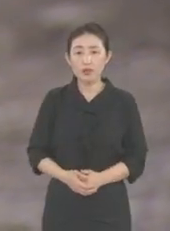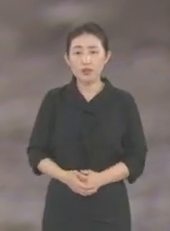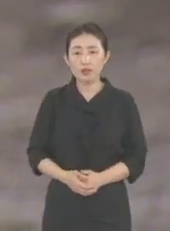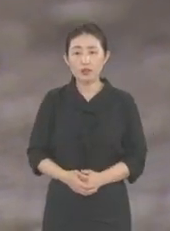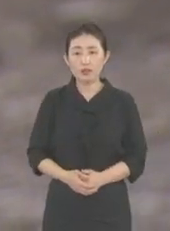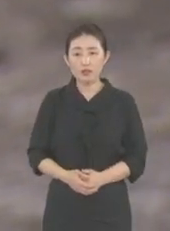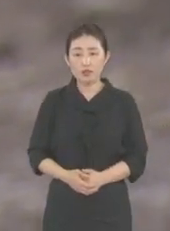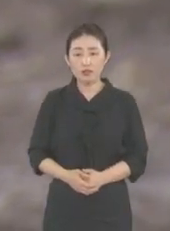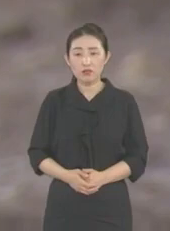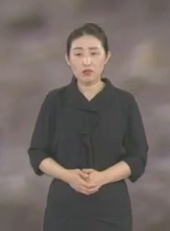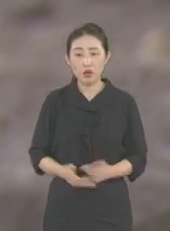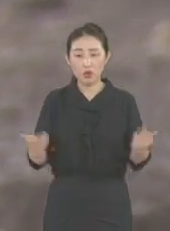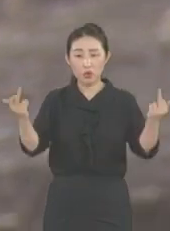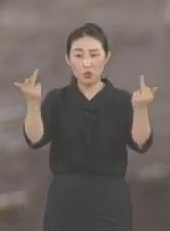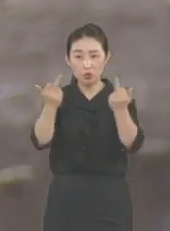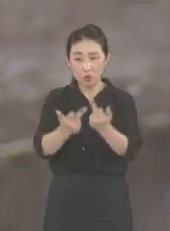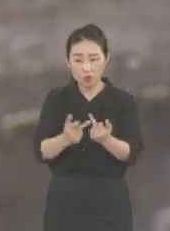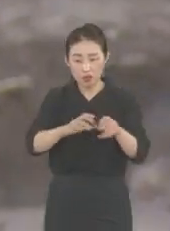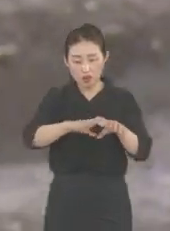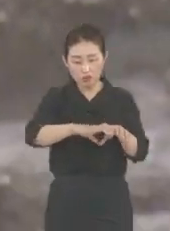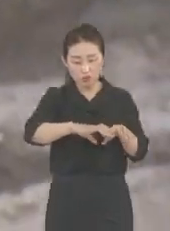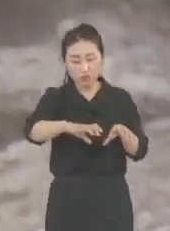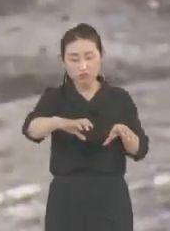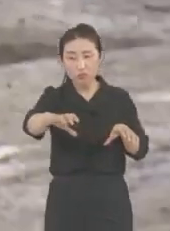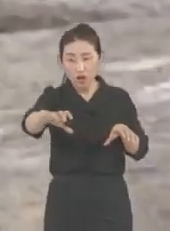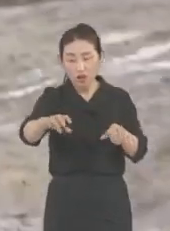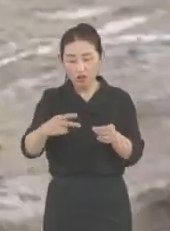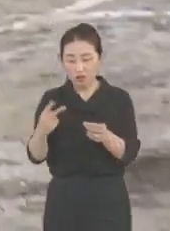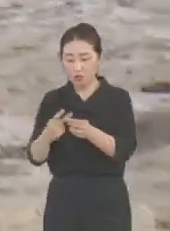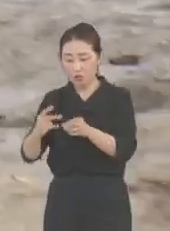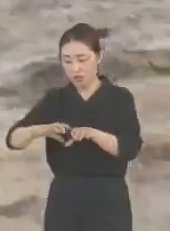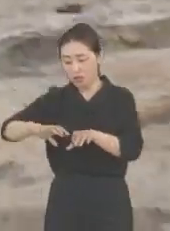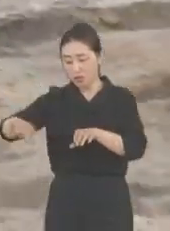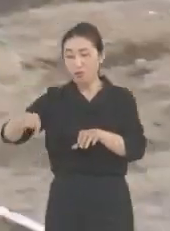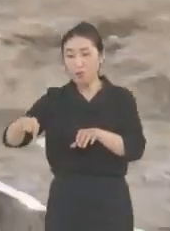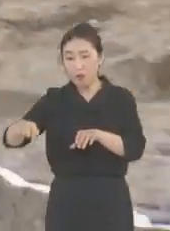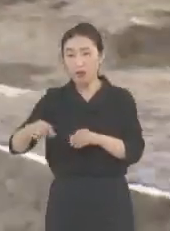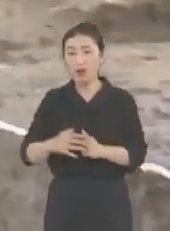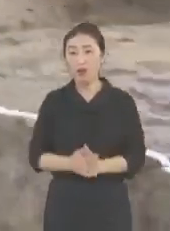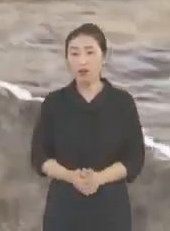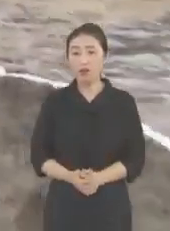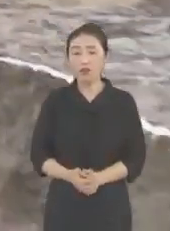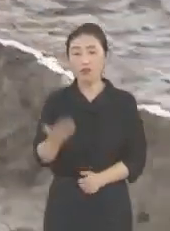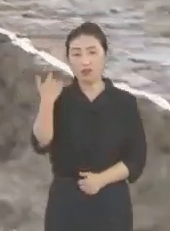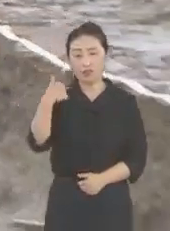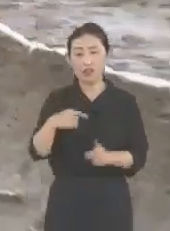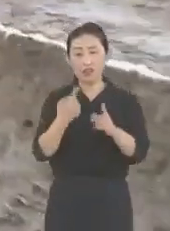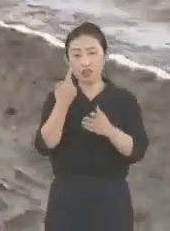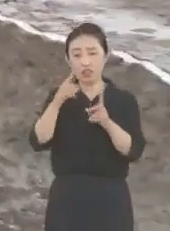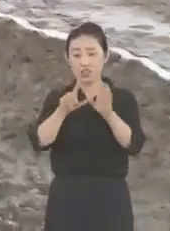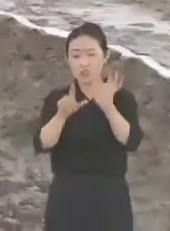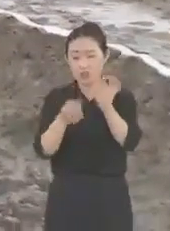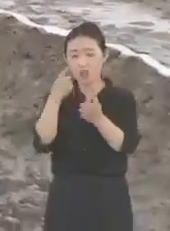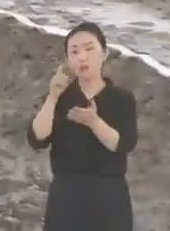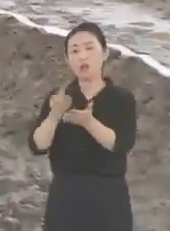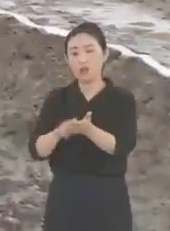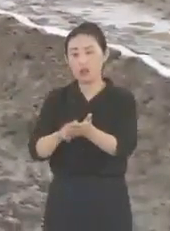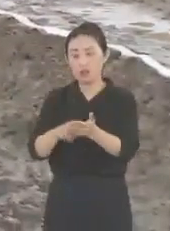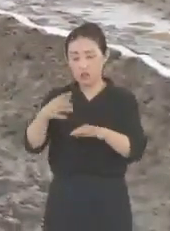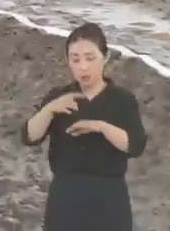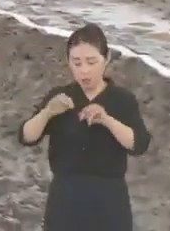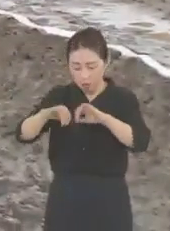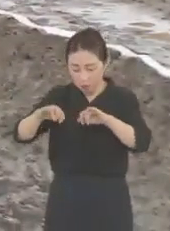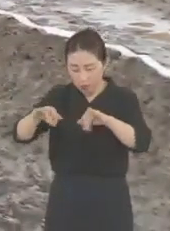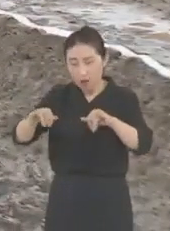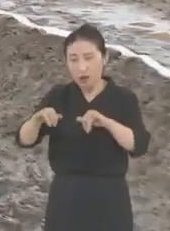학살이 일어난 단일 고랑의 규모로는 가장 큰 제2학살지입니다. 이곳의 실체가 지난달에서야 발견되면서 아직도 발굴